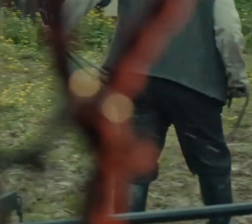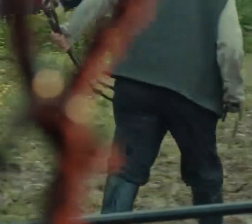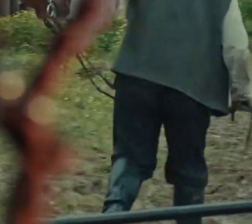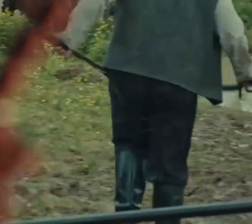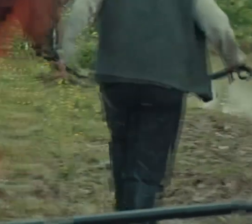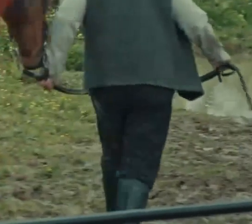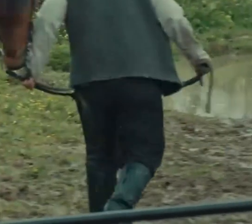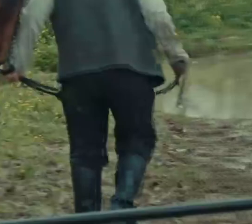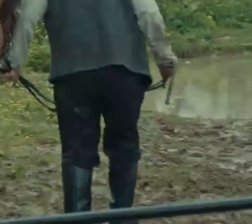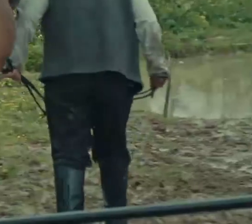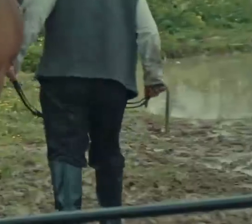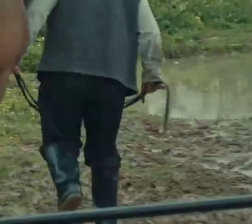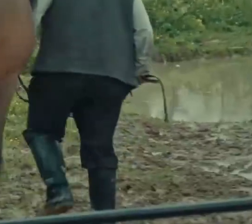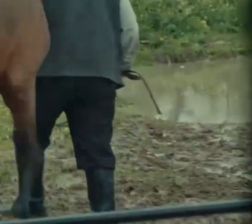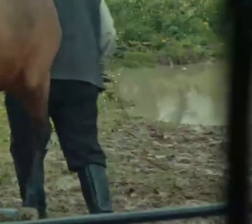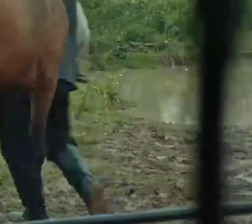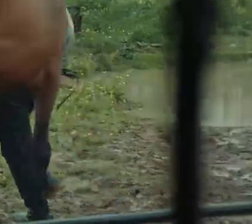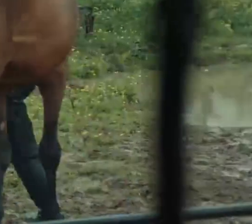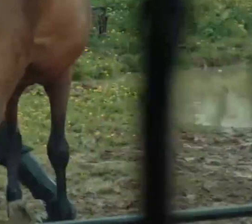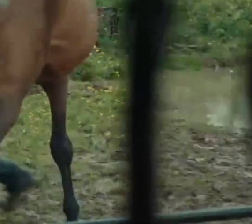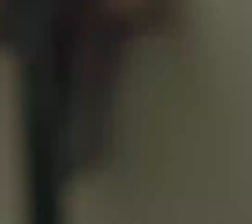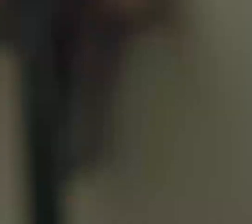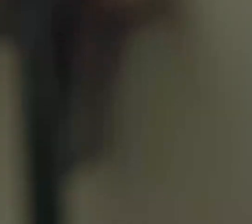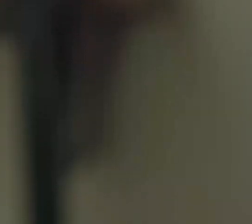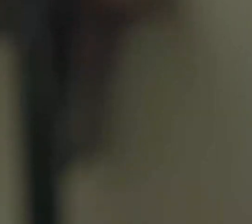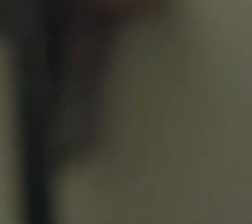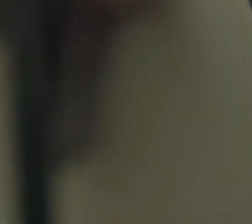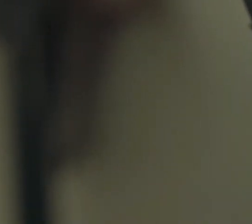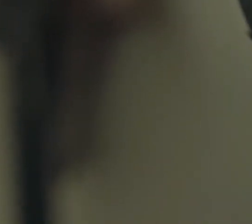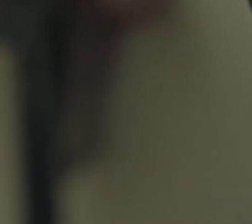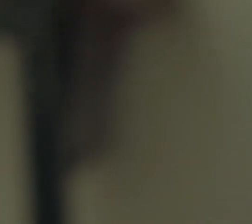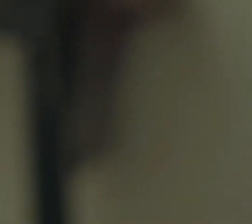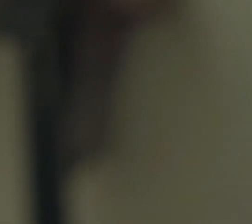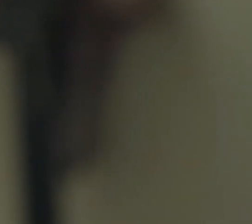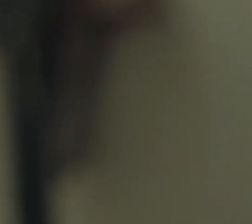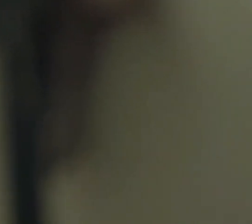Bir adam sultanın kabinli arabasının yanından atı çekerek uzaklaştı.